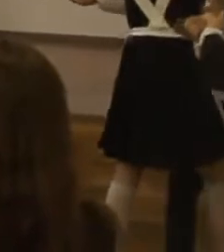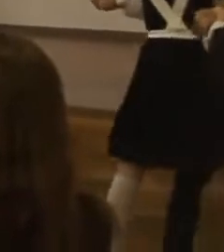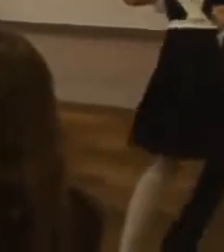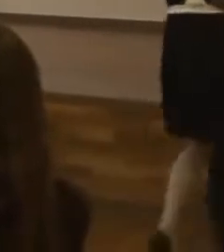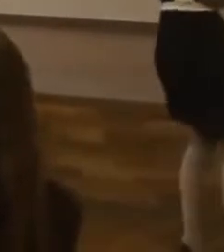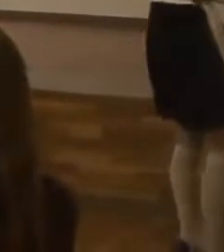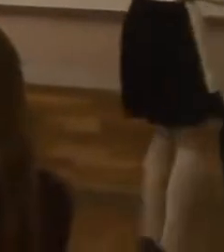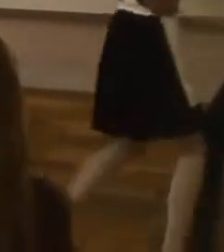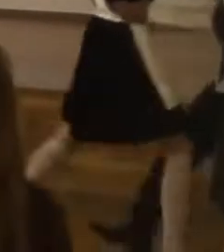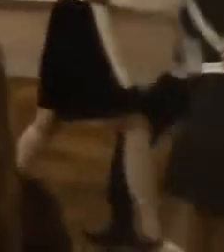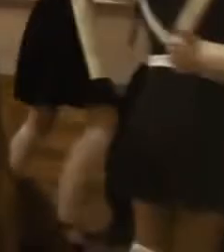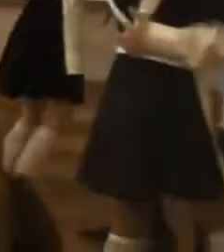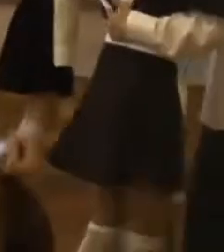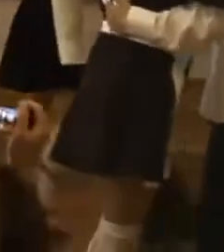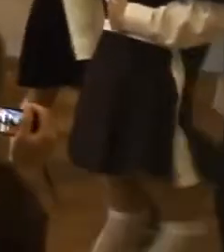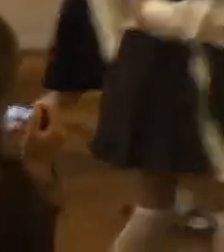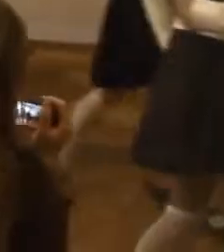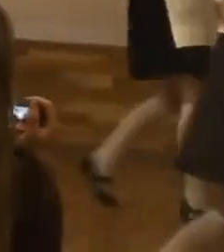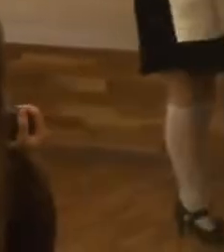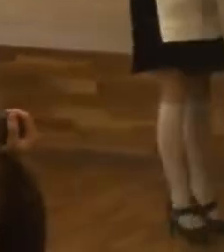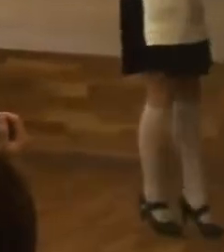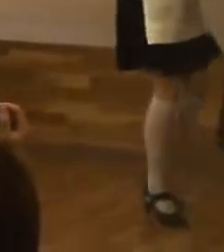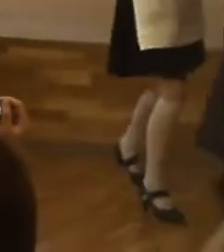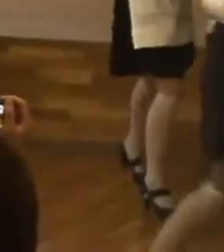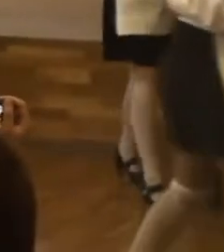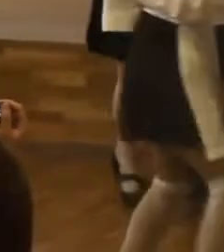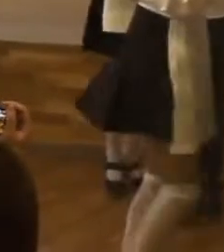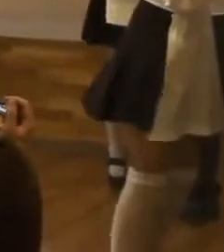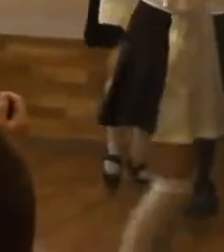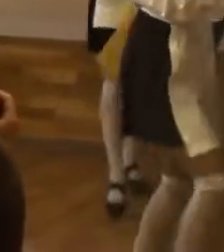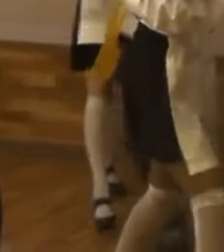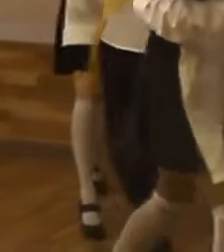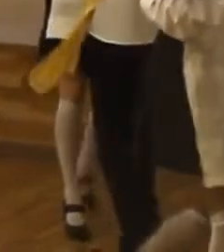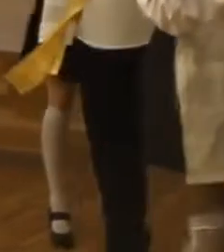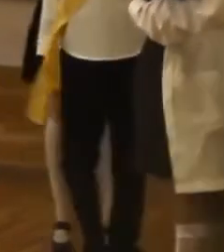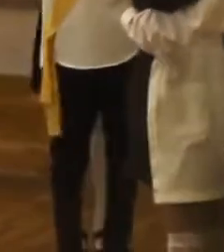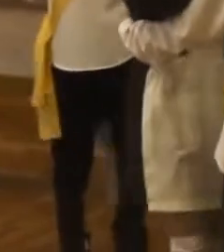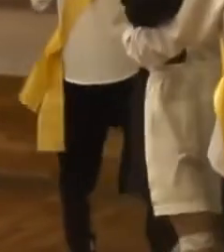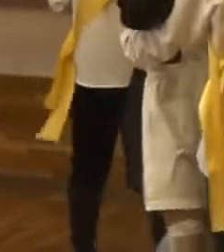не забыть никогда. Первый учитель один навсегда.